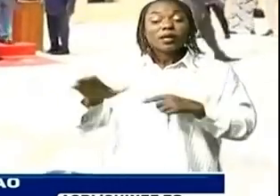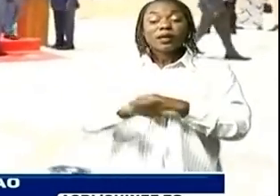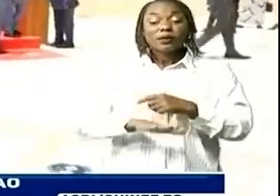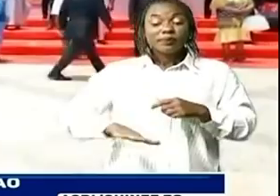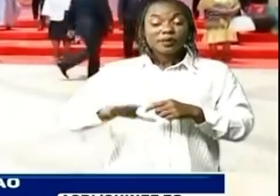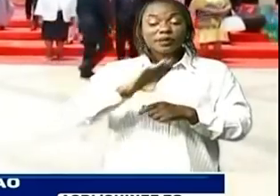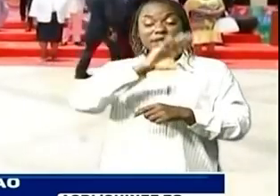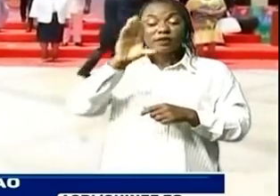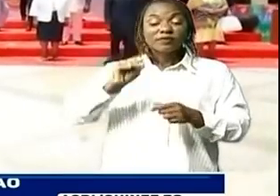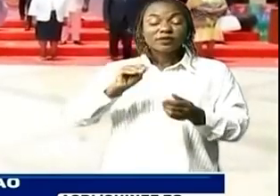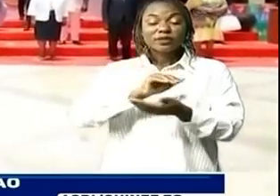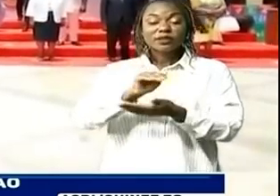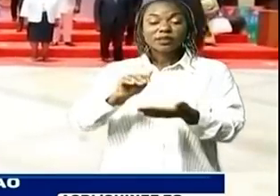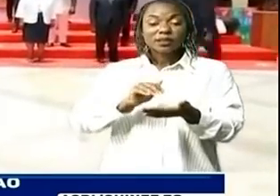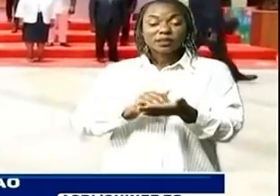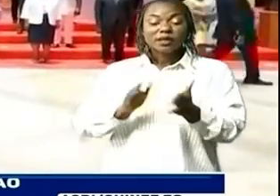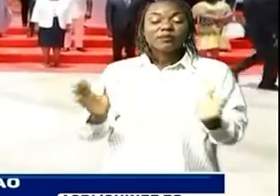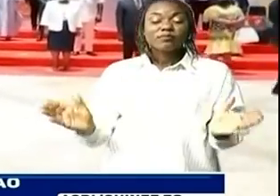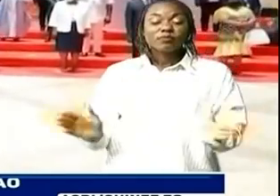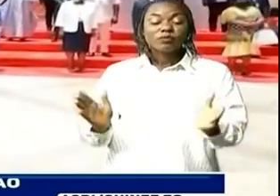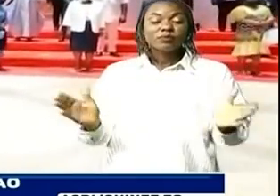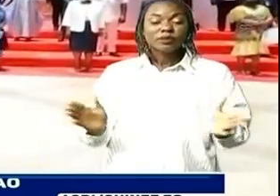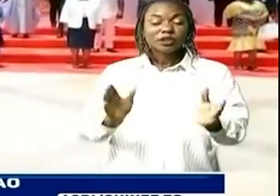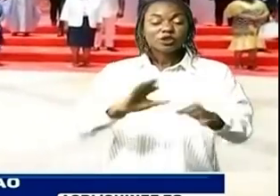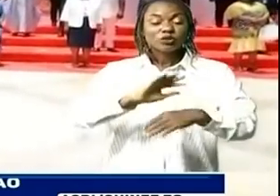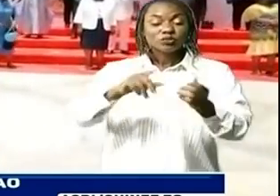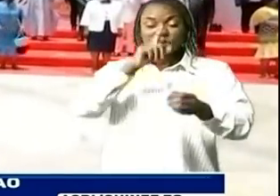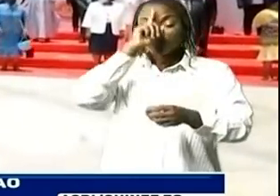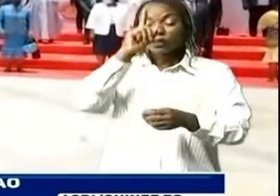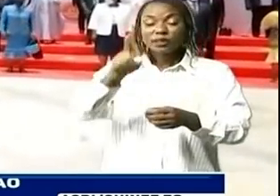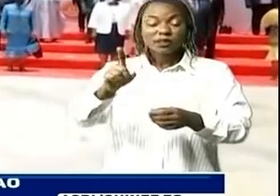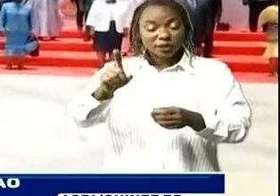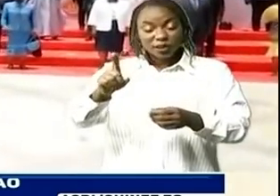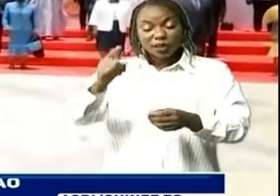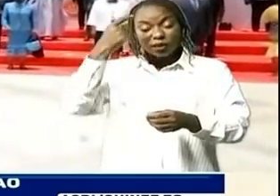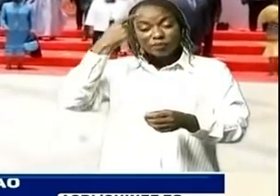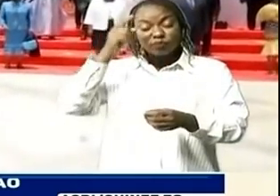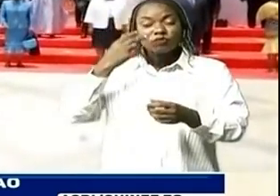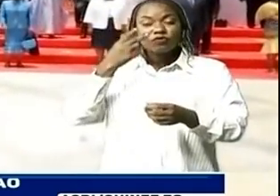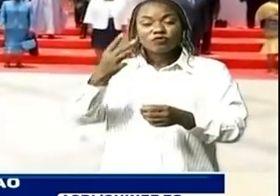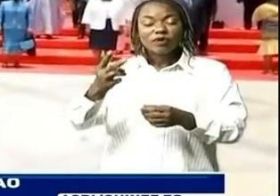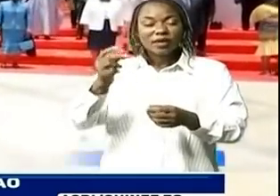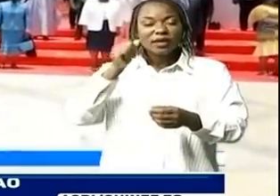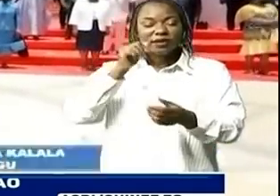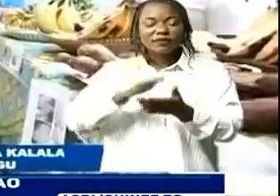l'Afrique centrale mobilisent toutes les intelligences collectives pour voir les